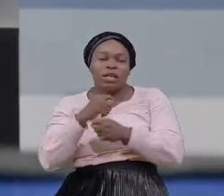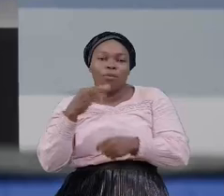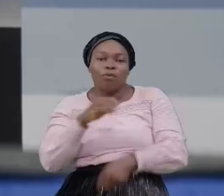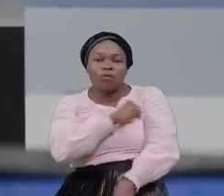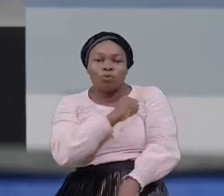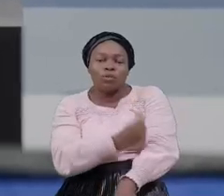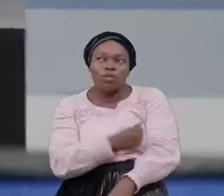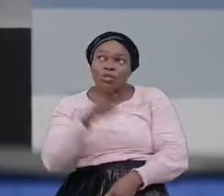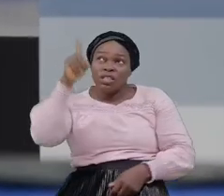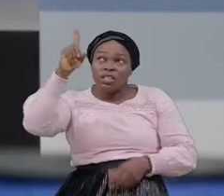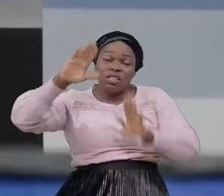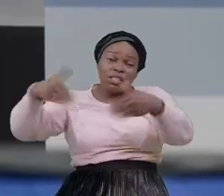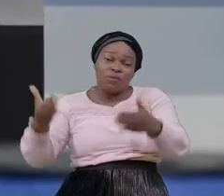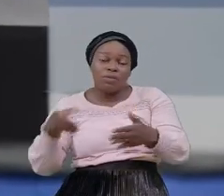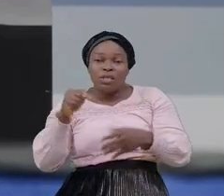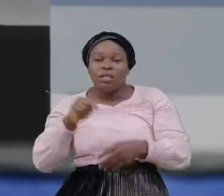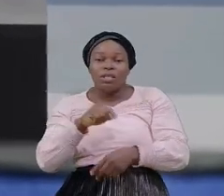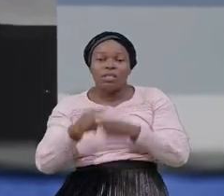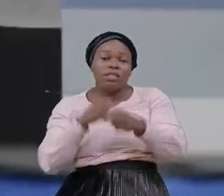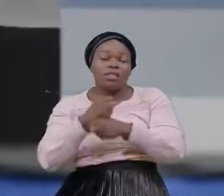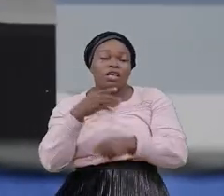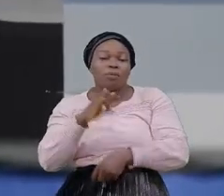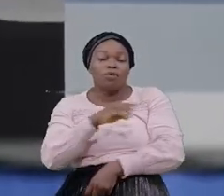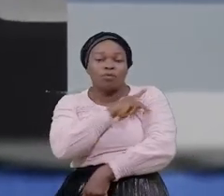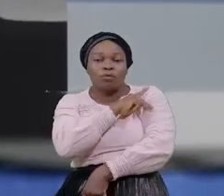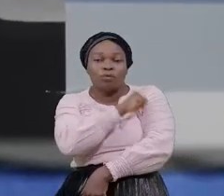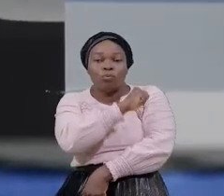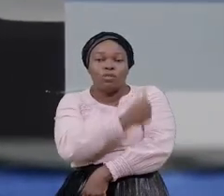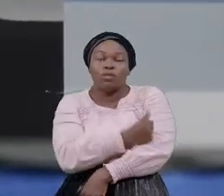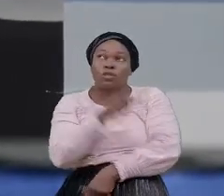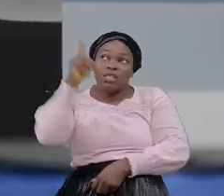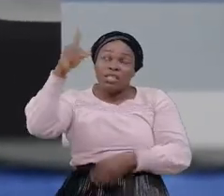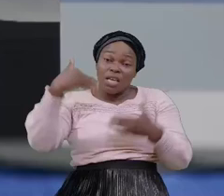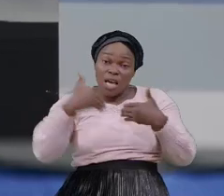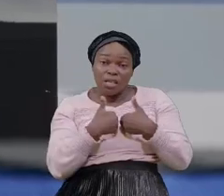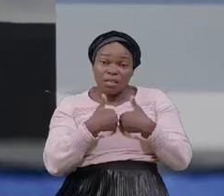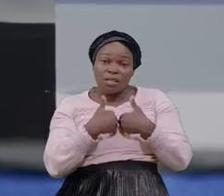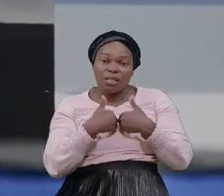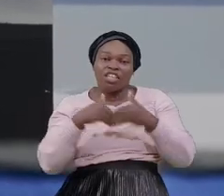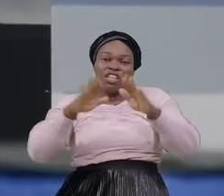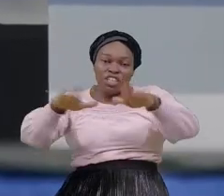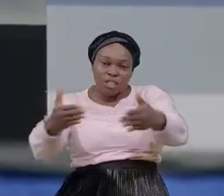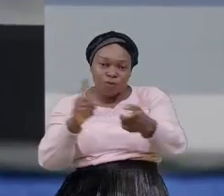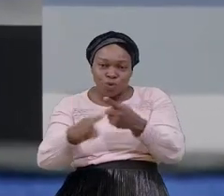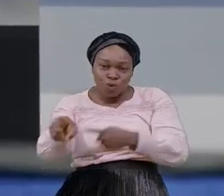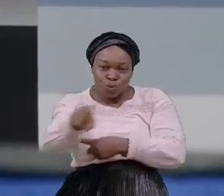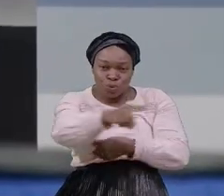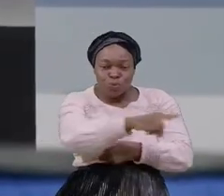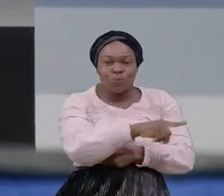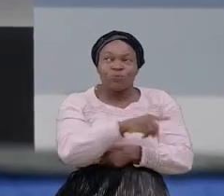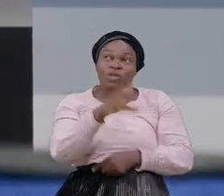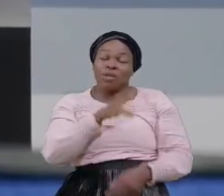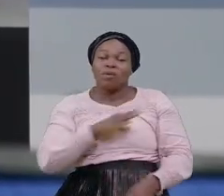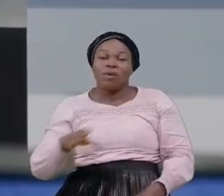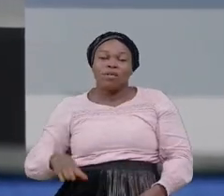donne. Comprenez la domination qu'il détient. C'est la domination qu'il vous donne. Christ